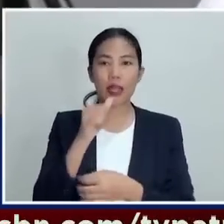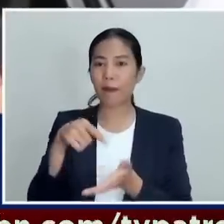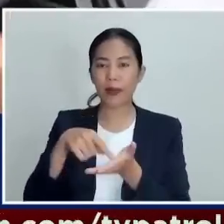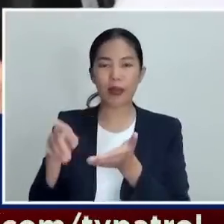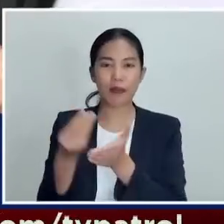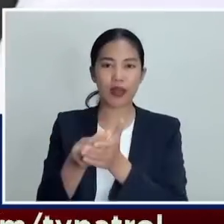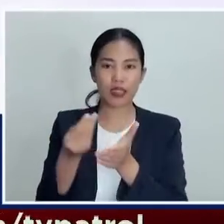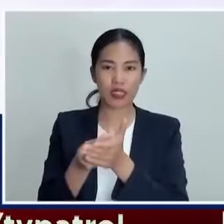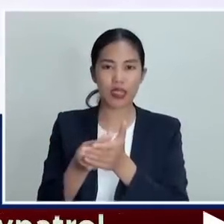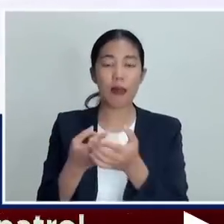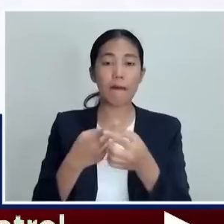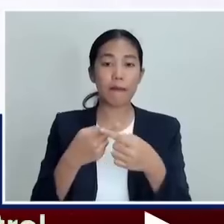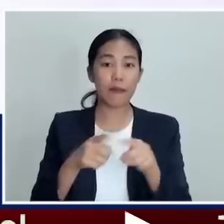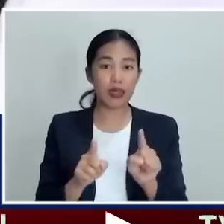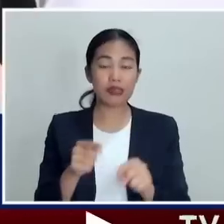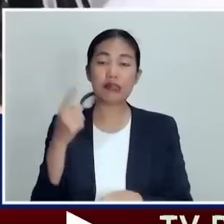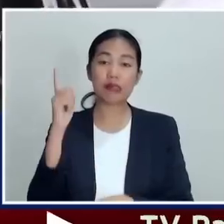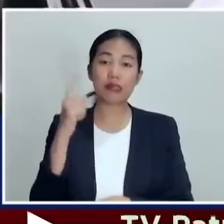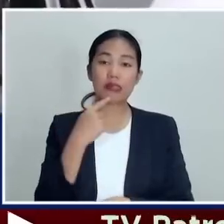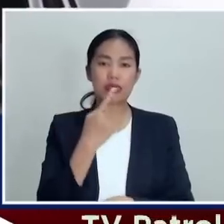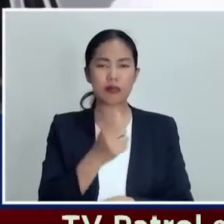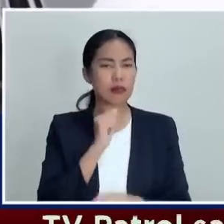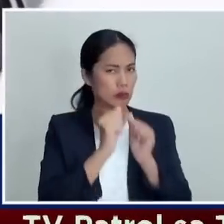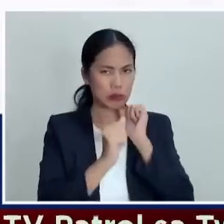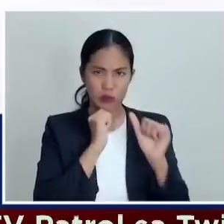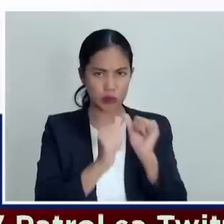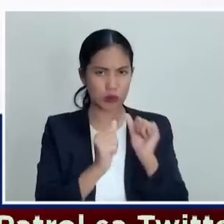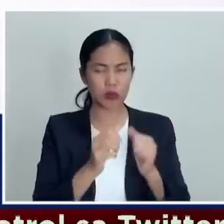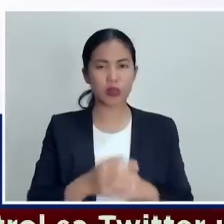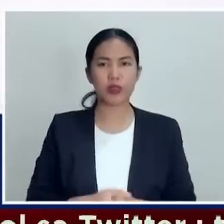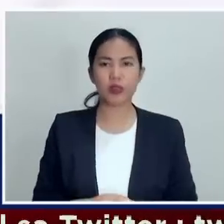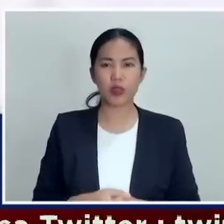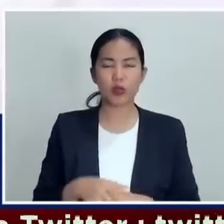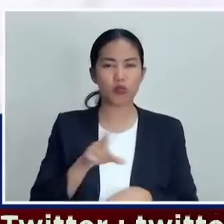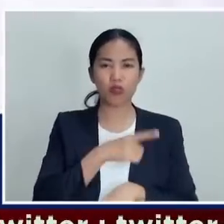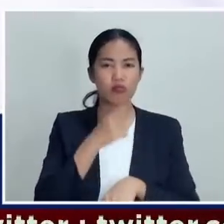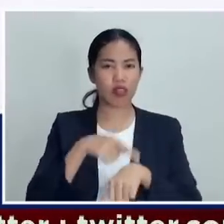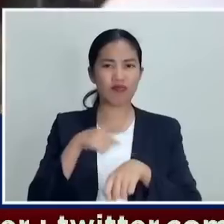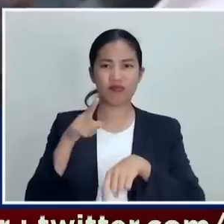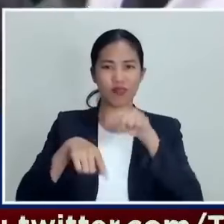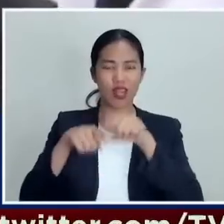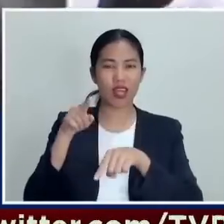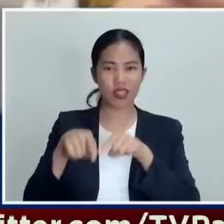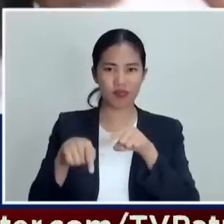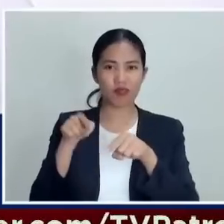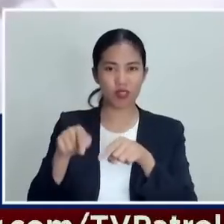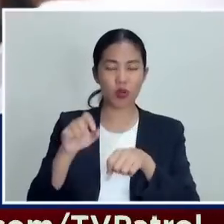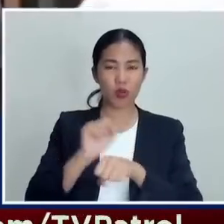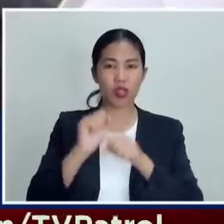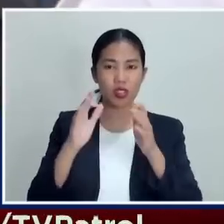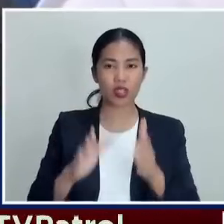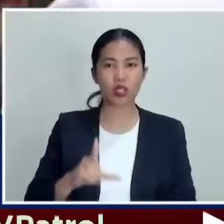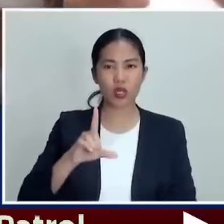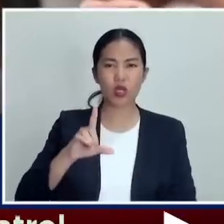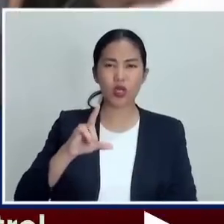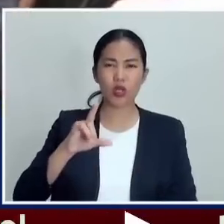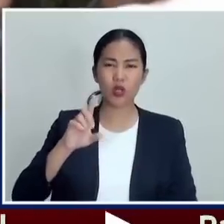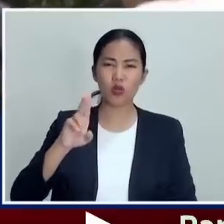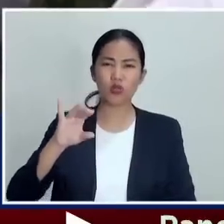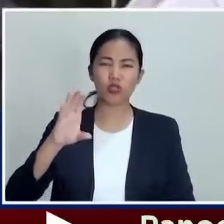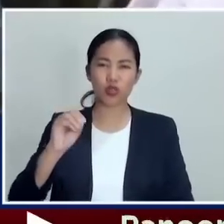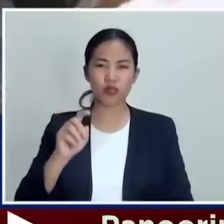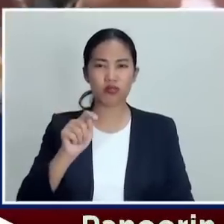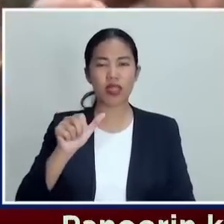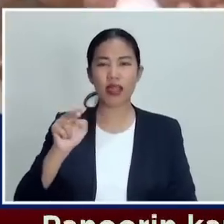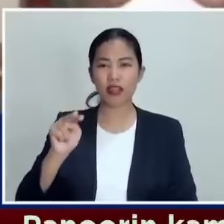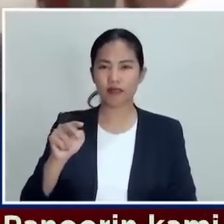tinanggi ni Sebastian ang paratang. Matagal na umano siyang kaibigan at empleyado ni Luso Tan at ilang beses na umano siyang nakakatanggap ng